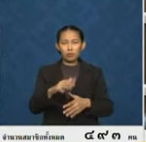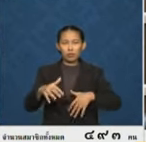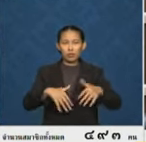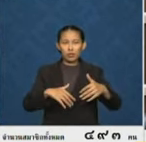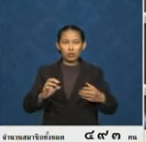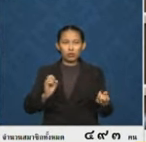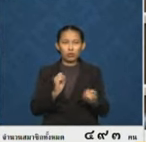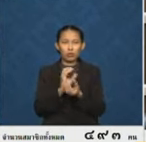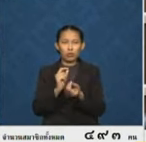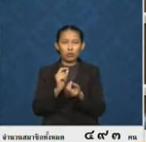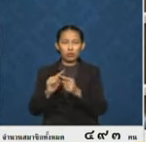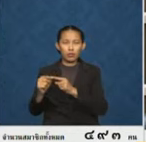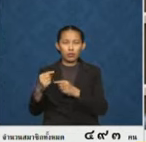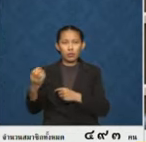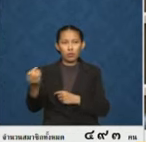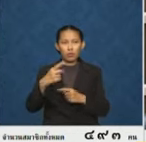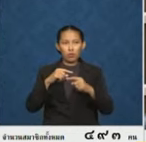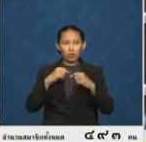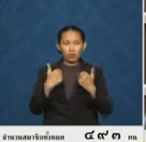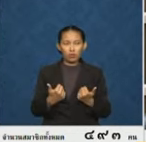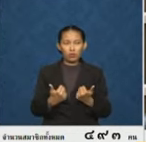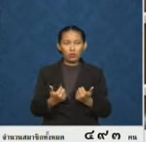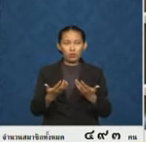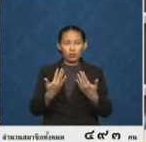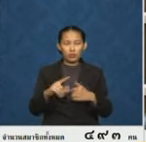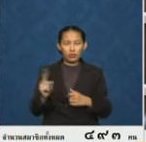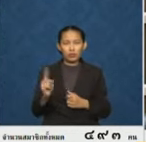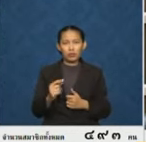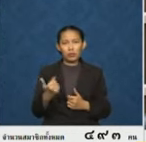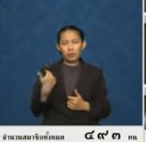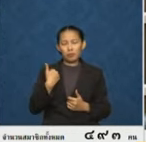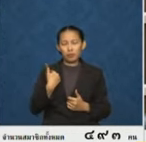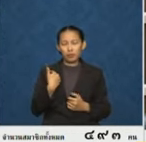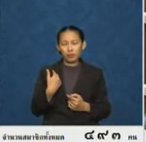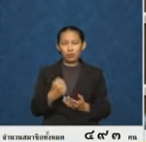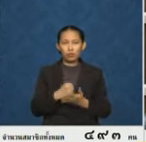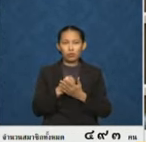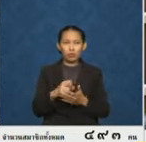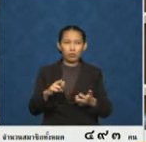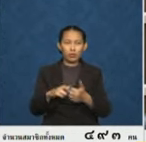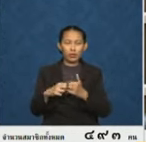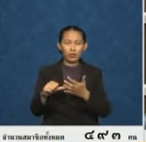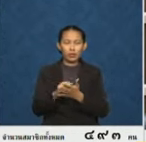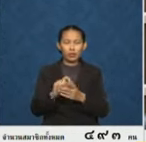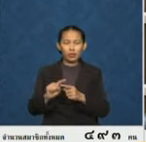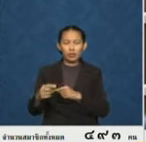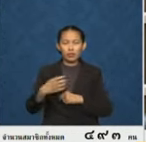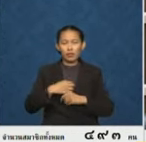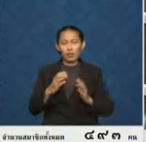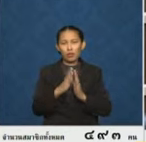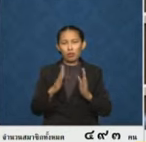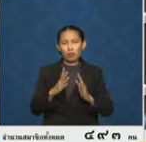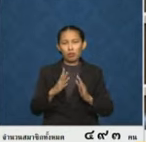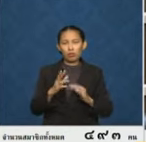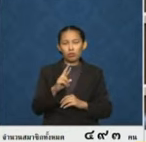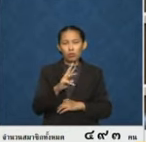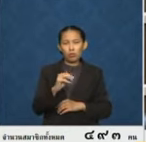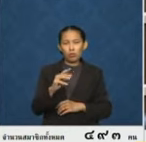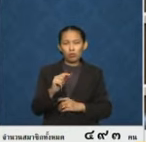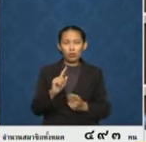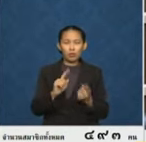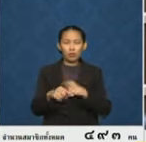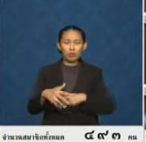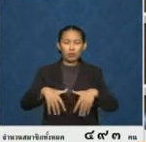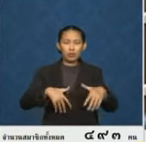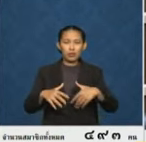ประชามาบอกต่อสภาแห่งนี้และได้รับการตอบรับอย่างดีเยี่ยมผมจึงอยากขอบคุณท่านรัฐมนตรีแทนพี่น้องประชาชนด้วย